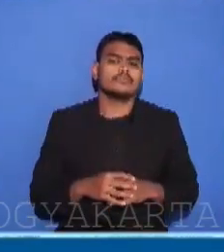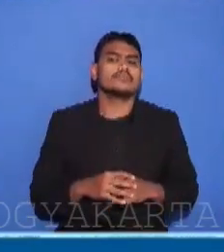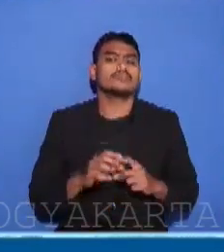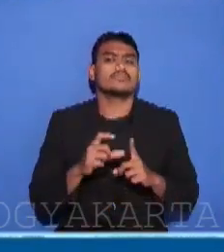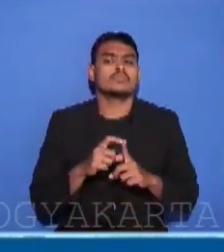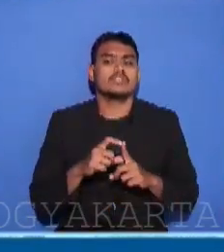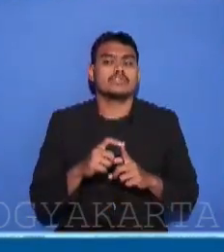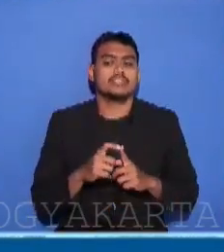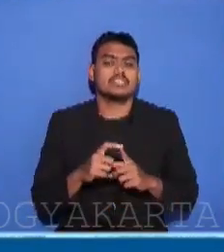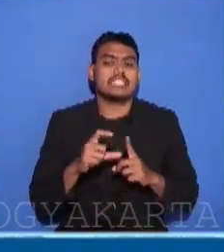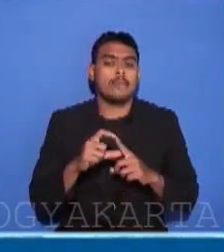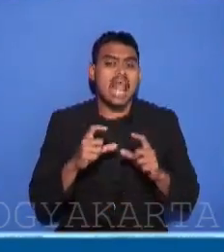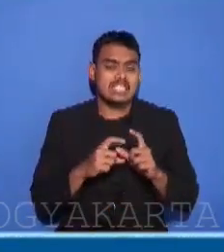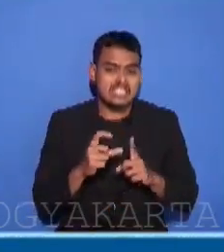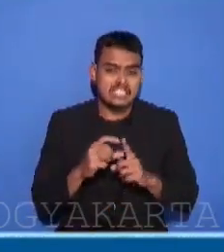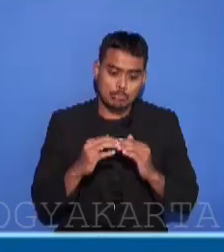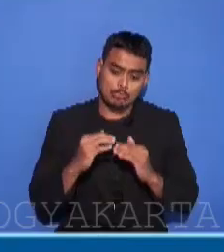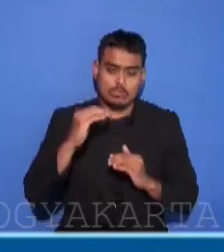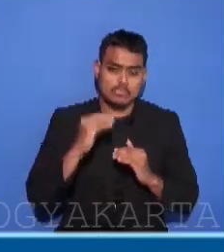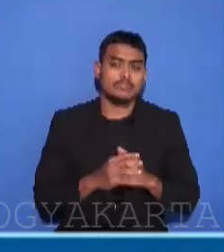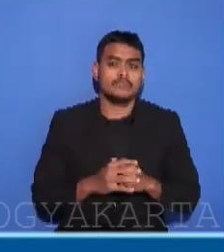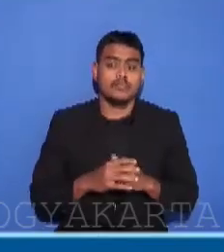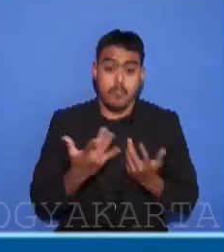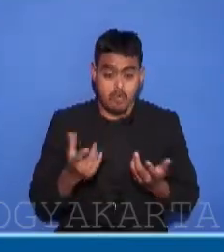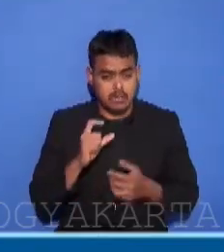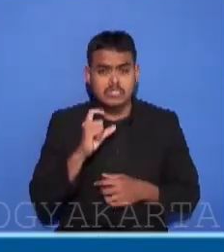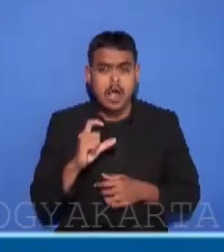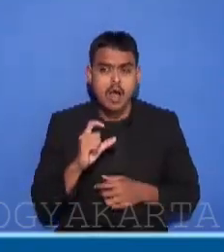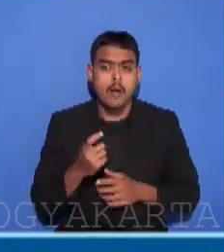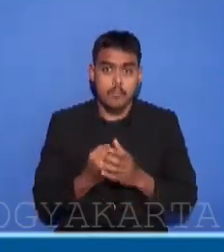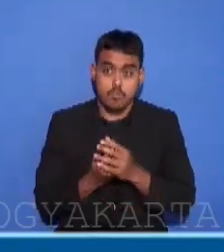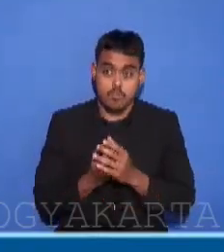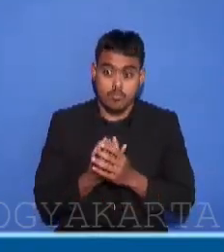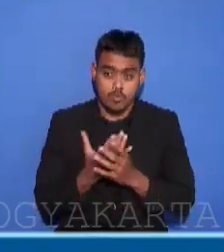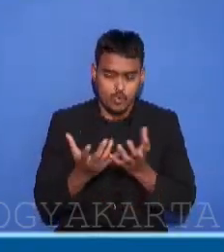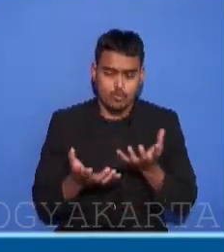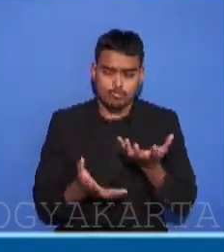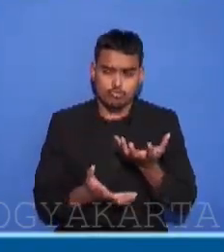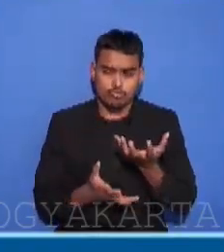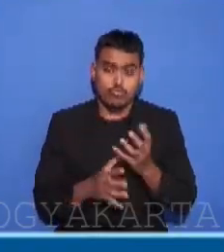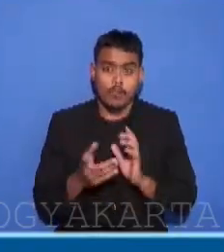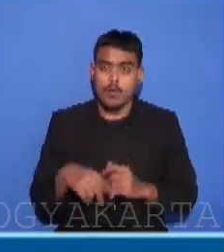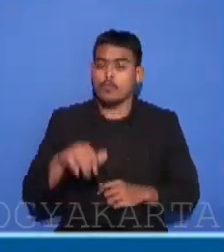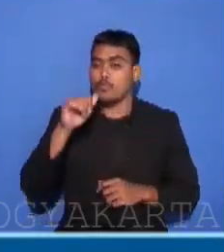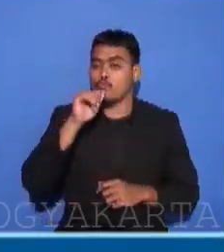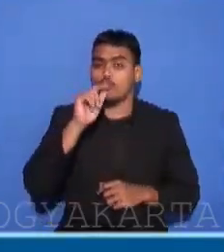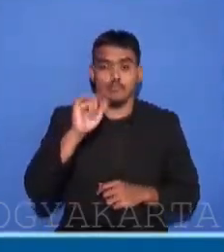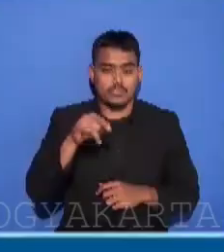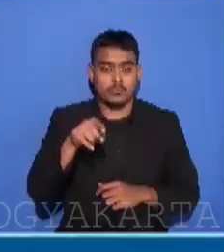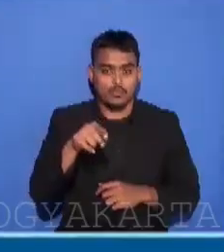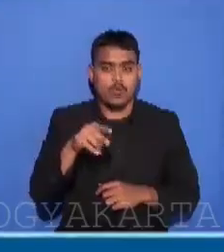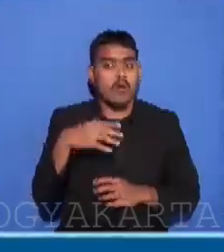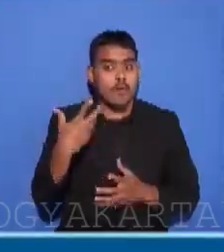kesadaran sakit lansa nesansi pun namun kandicoro godog sekalipun lantipun unjuk Dados teh Randu keporo ing negari